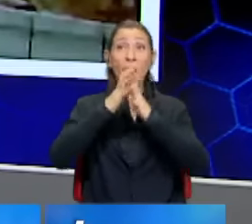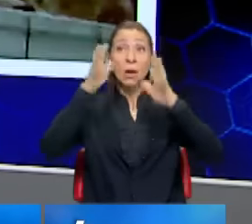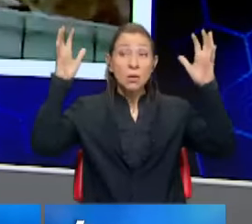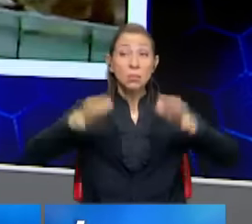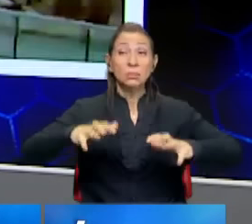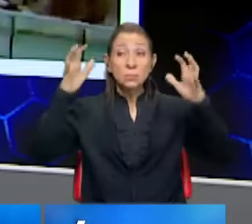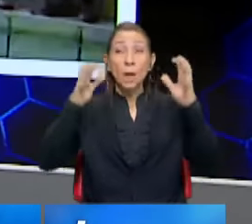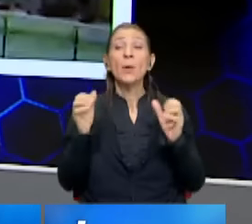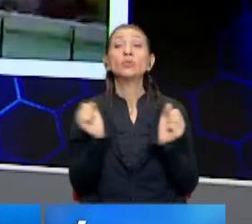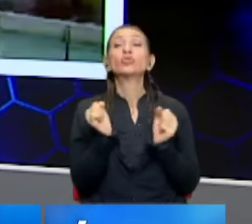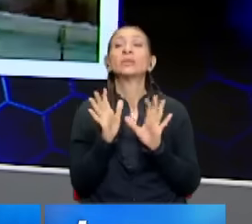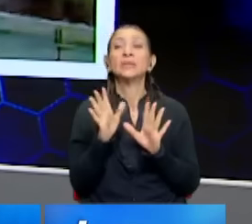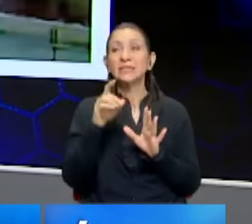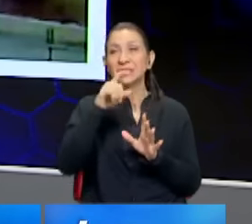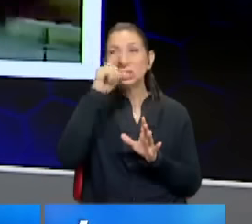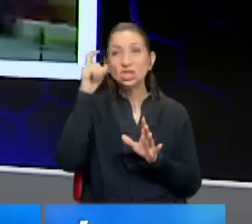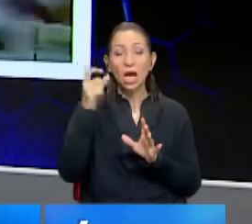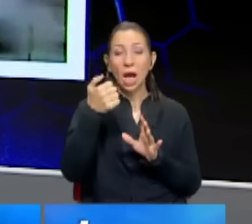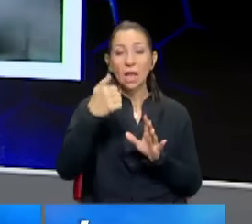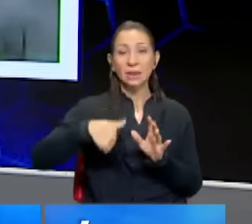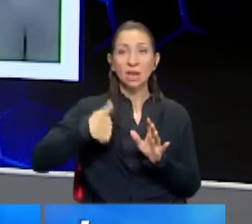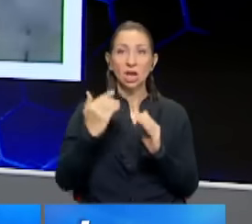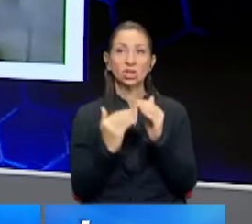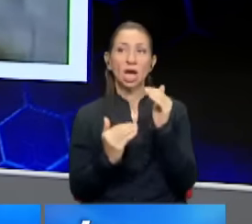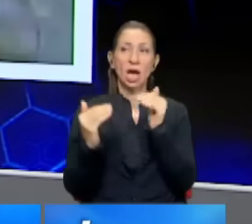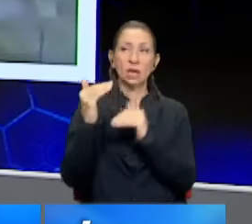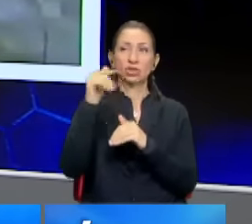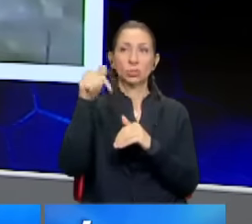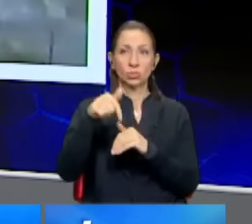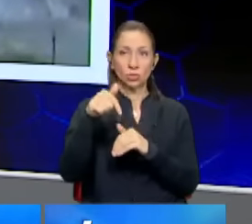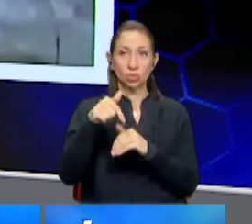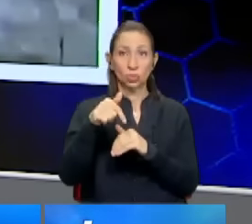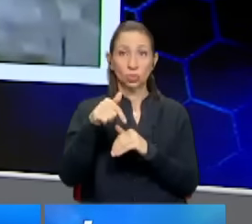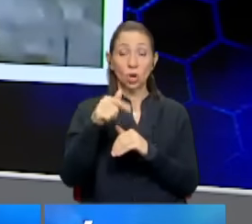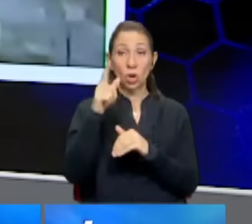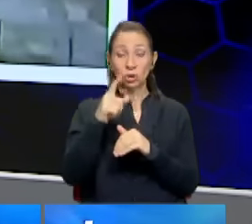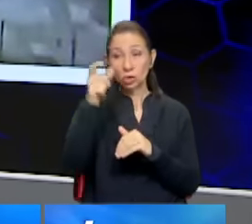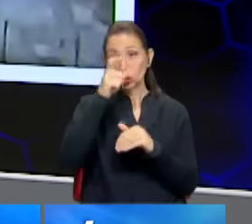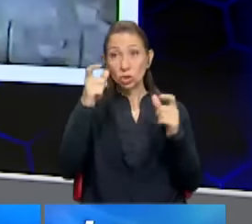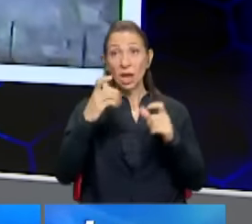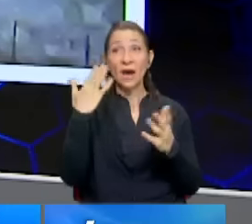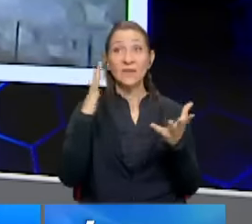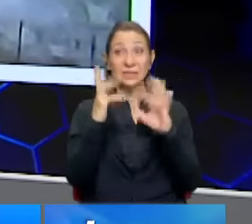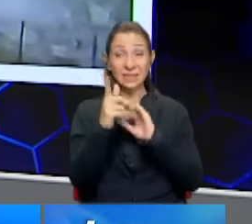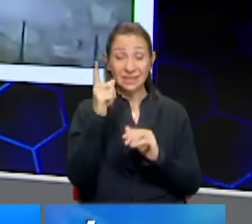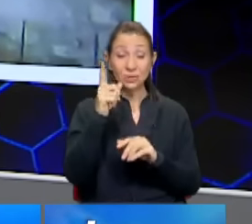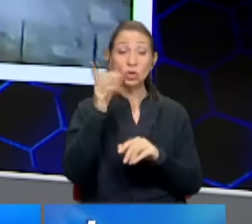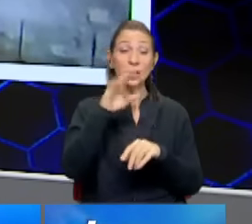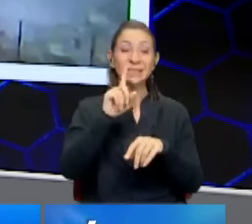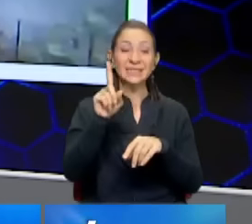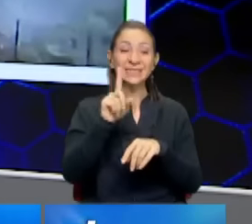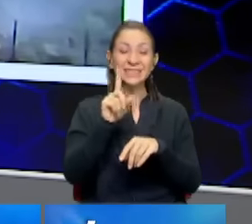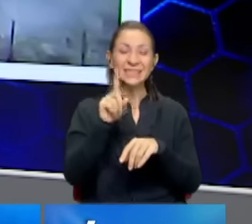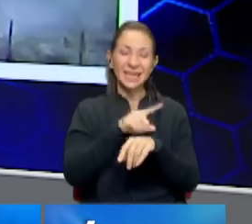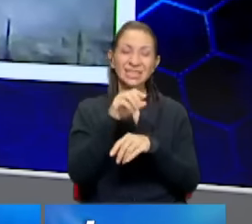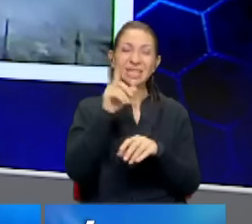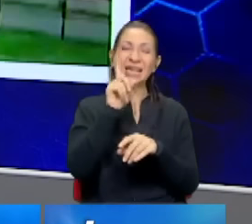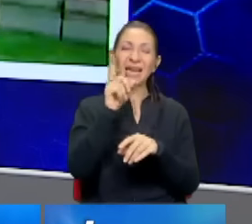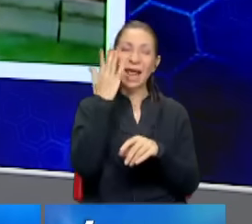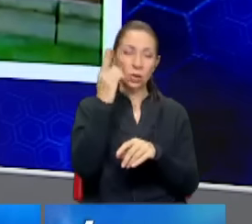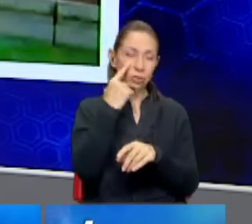ama üşümedik çünkü sıcaklıklar 6 derece artacak bugün. Önce memleket havası diyeceğiz. Saniyeler içinde İlker Karagöz'le Çalar Saat